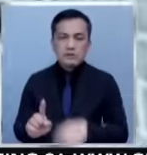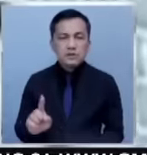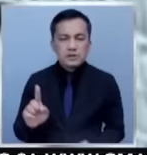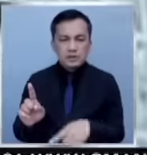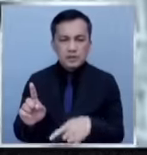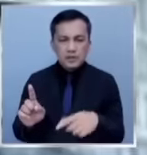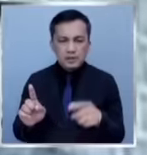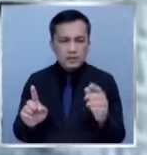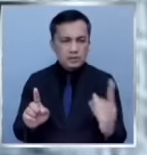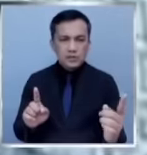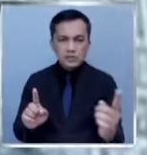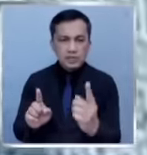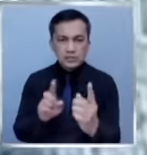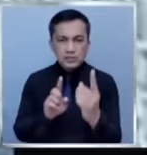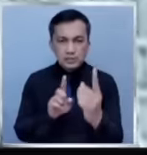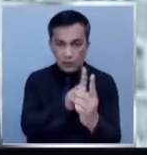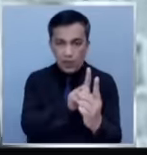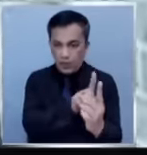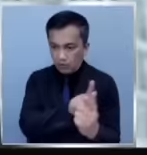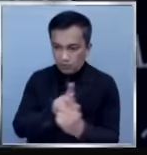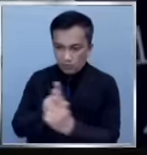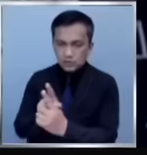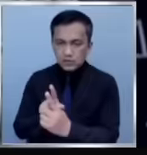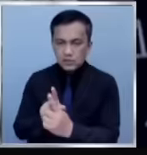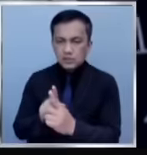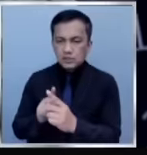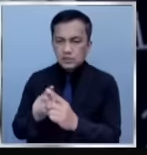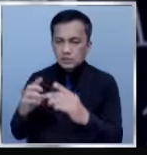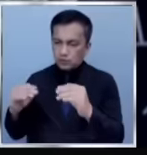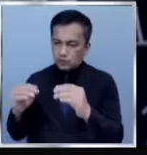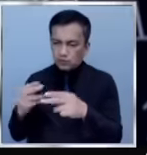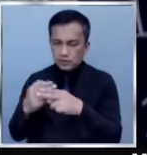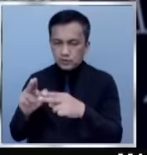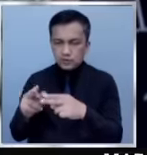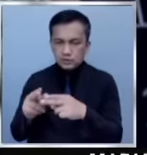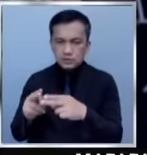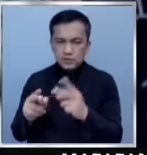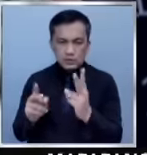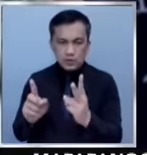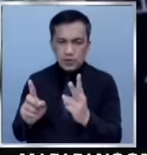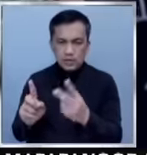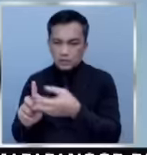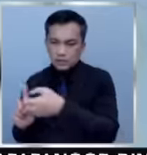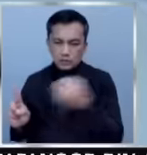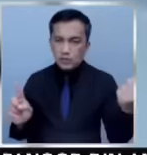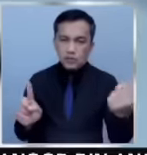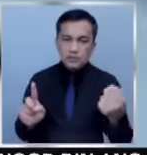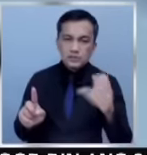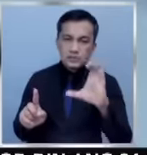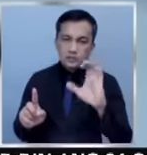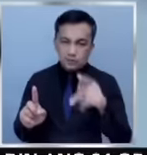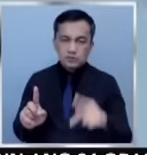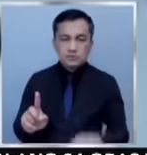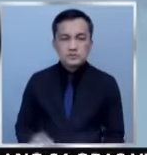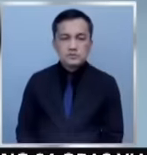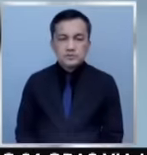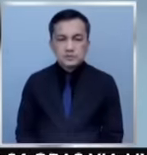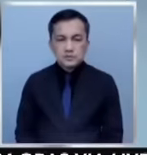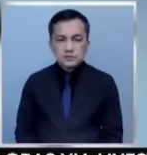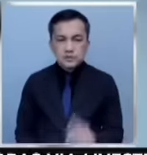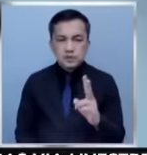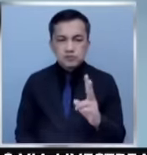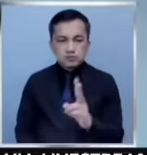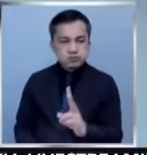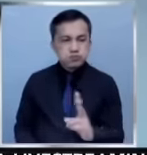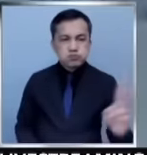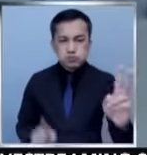pang isang lalaki. Nag-usap sila saglit at inaagaw ng dalawa ang kanyang cellphone. Sinundan ng biktima ang